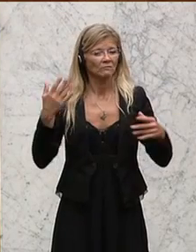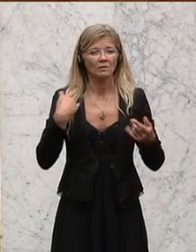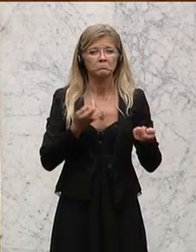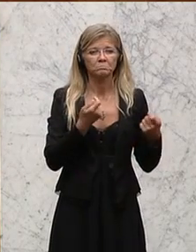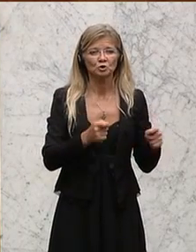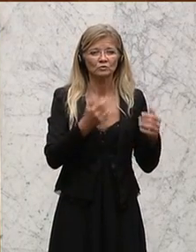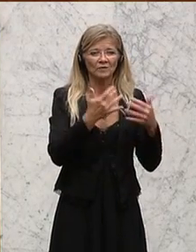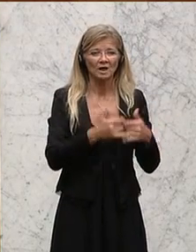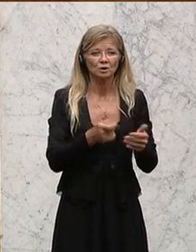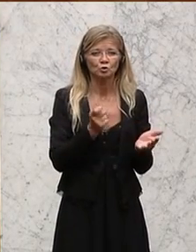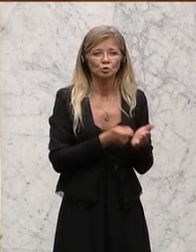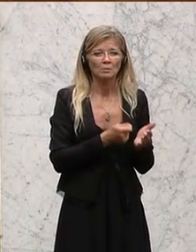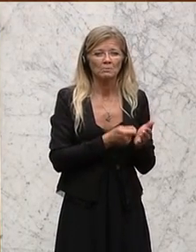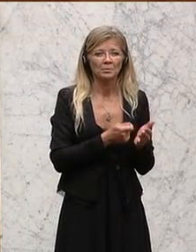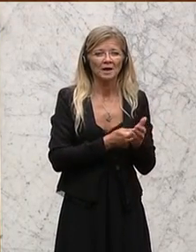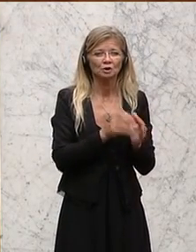des